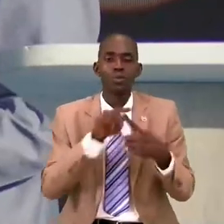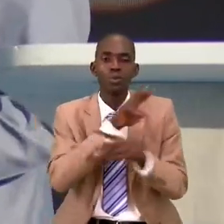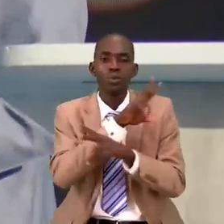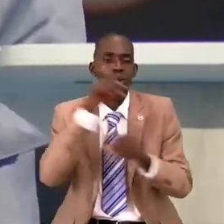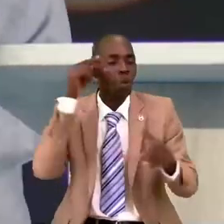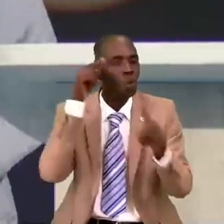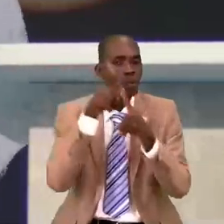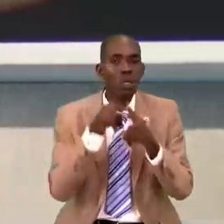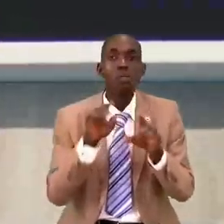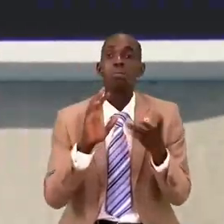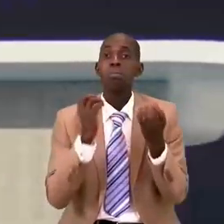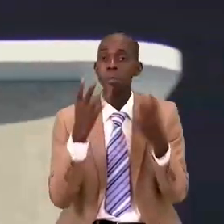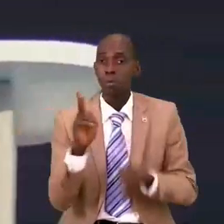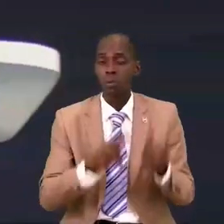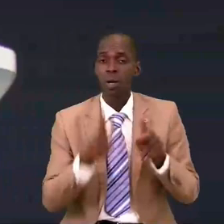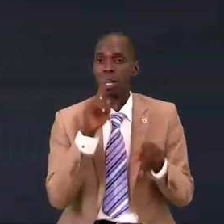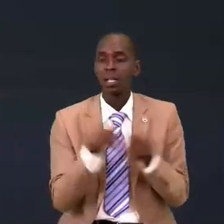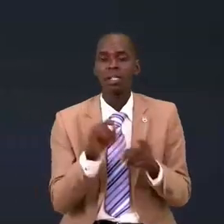tu travailles? J'aime seulement travailler.